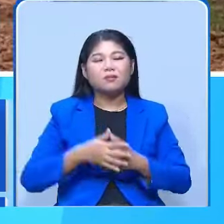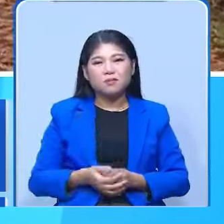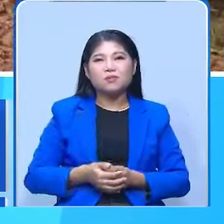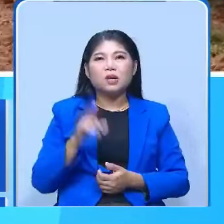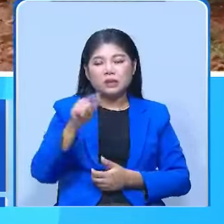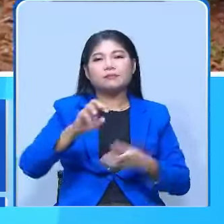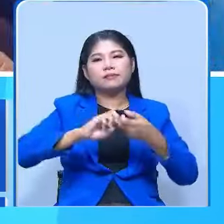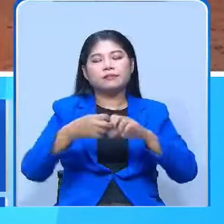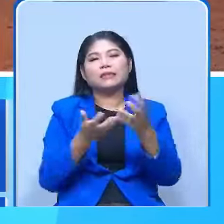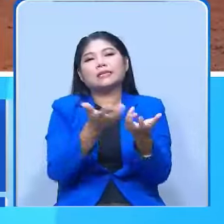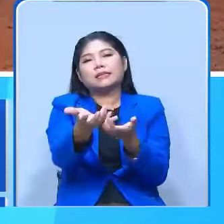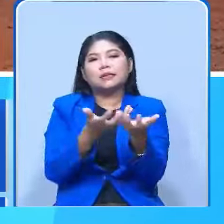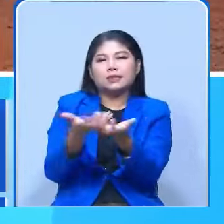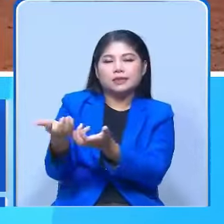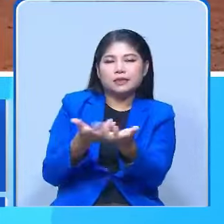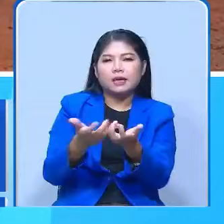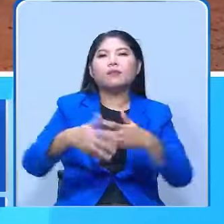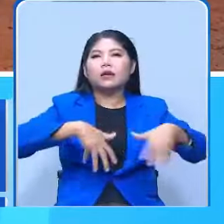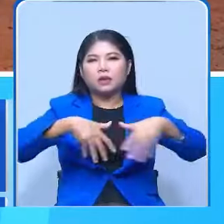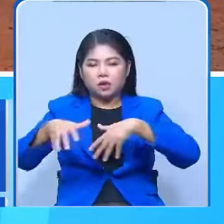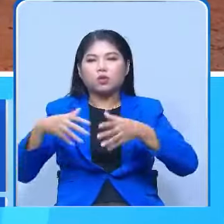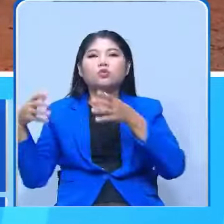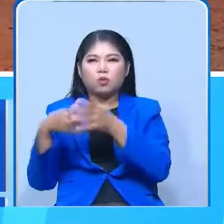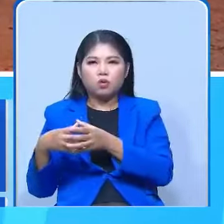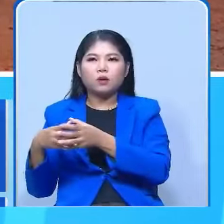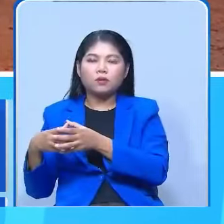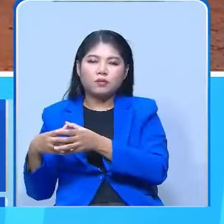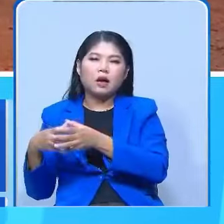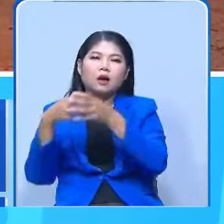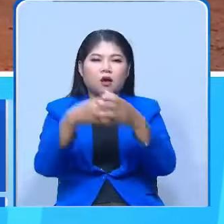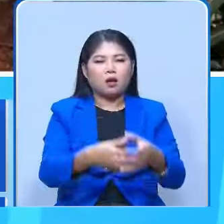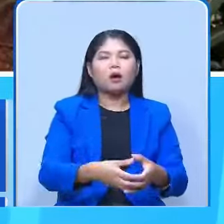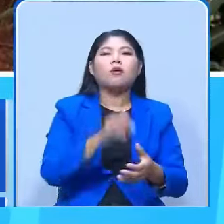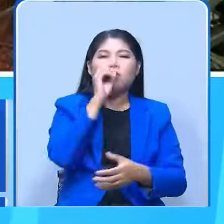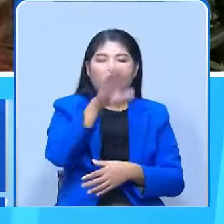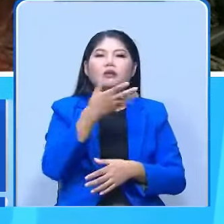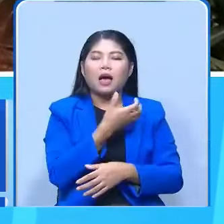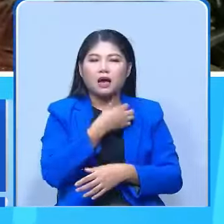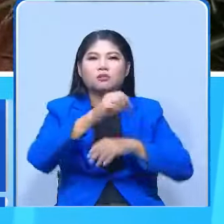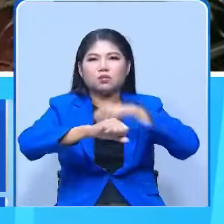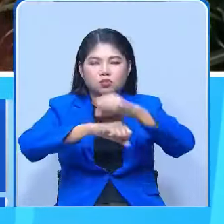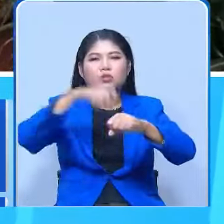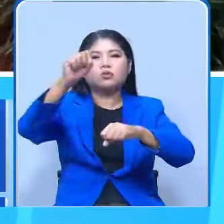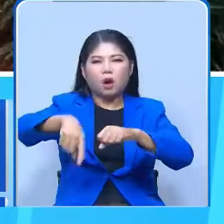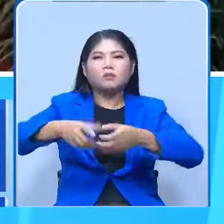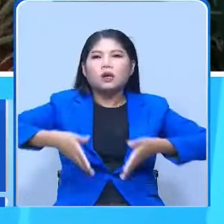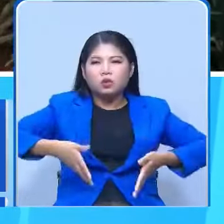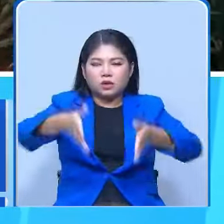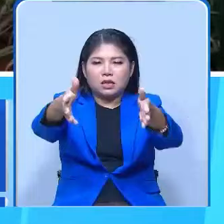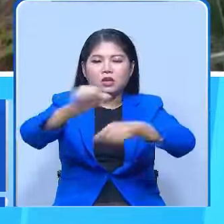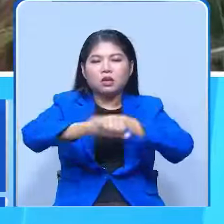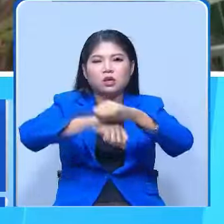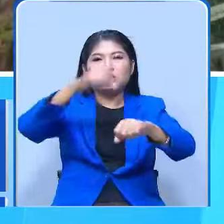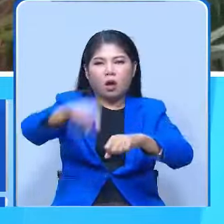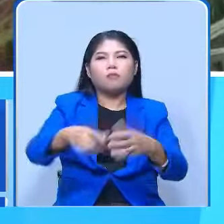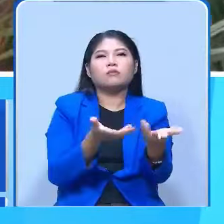ว่ามันเสียหายหมดแล้วกลุ่มชาวบ้านเนี่ยก็มารวมตัวกันมาร้องเรียนแล้วก็อยากจะให้ช่วยซ่อมทีเถอะถนนสายนี้นะคะมันเป็นหลุม